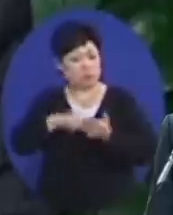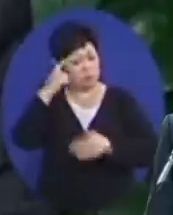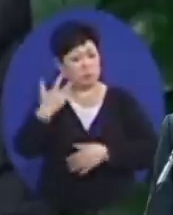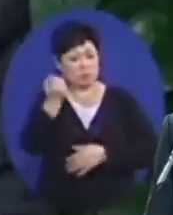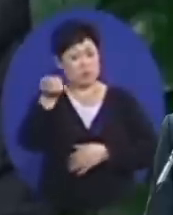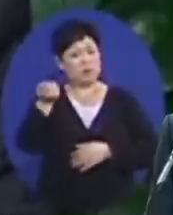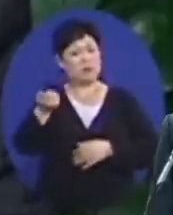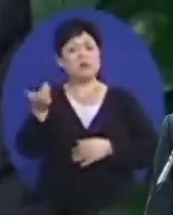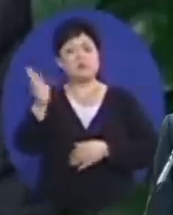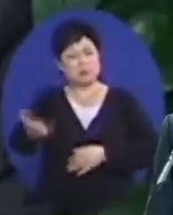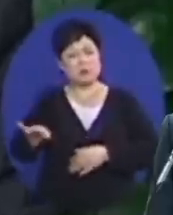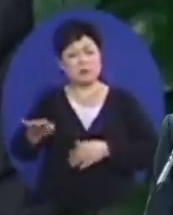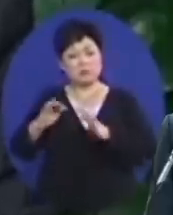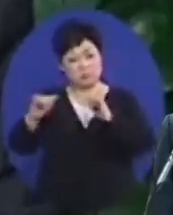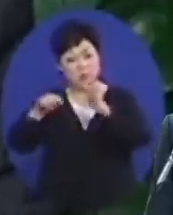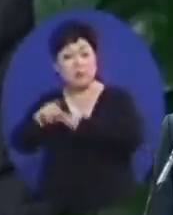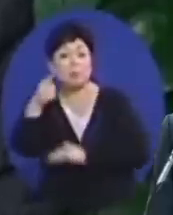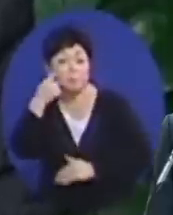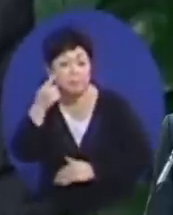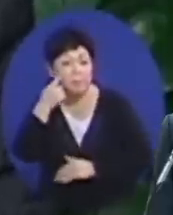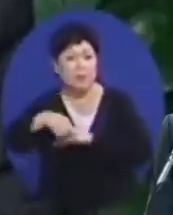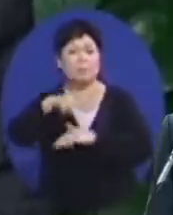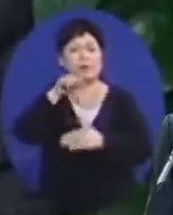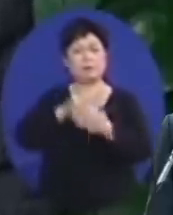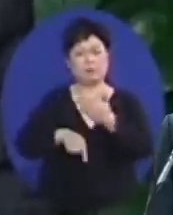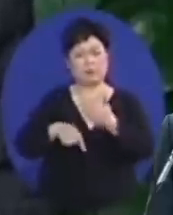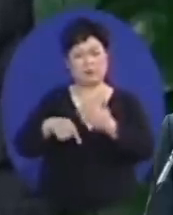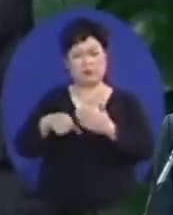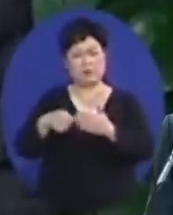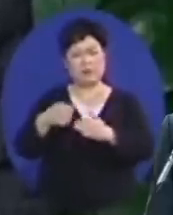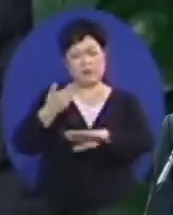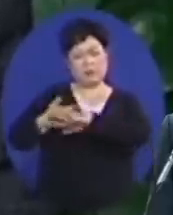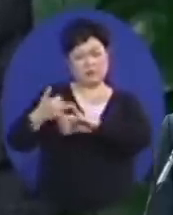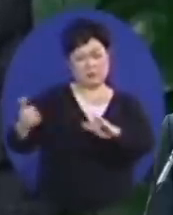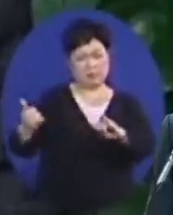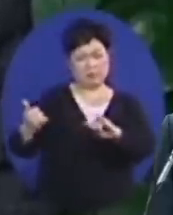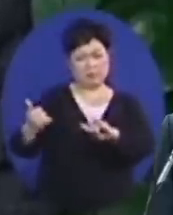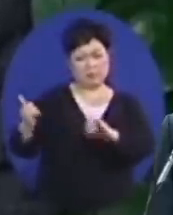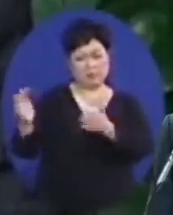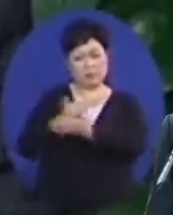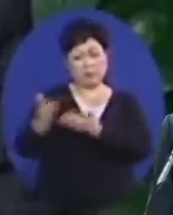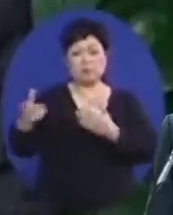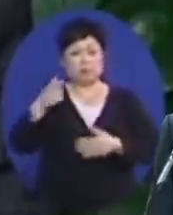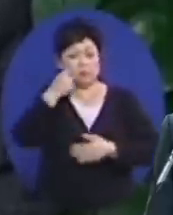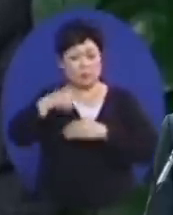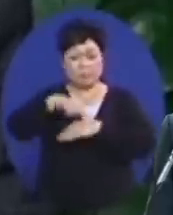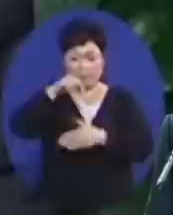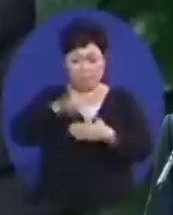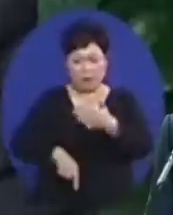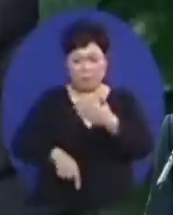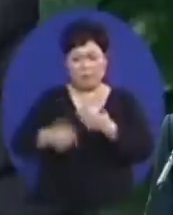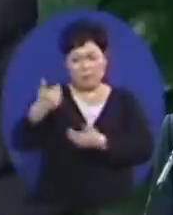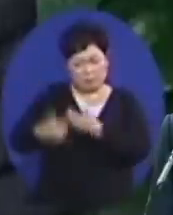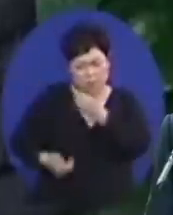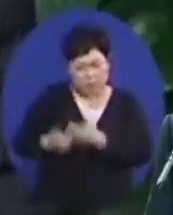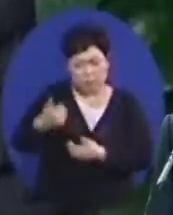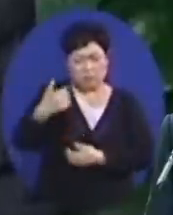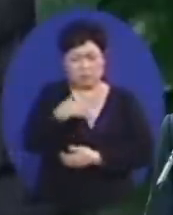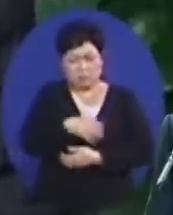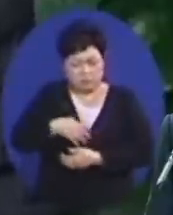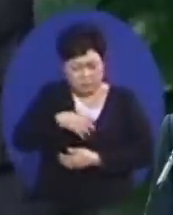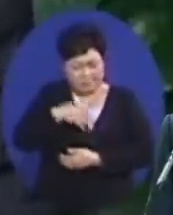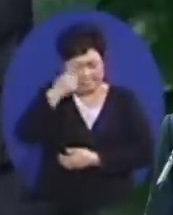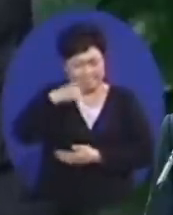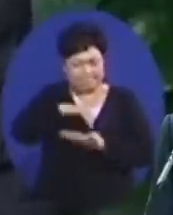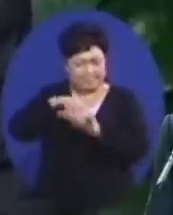그러나 그 사람들을 찾아가 보십시오. 그 마음속에 다른 사람과 나눌 수가 없는 마음의 고독과 슬픔을 다 가지고